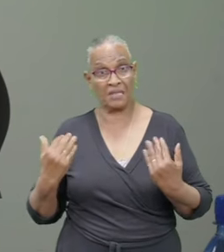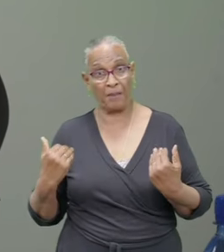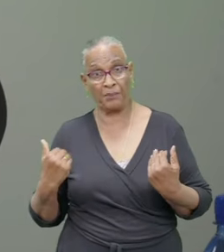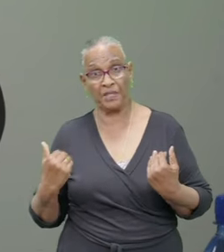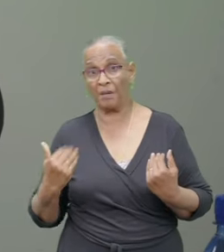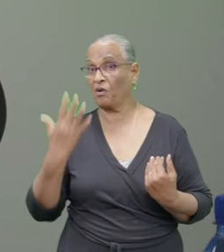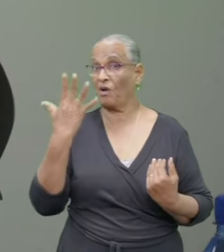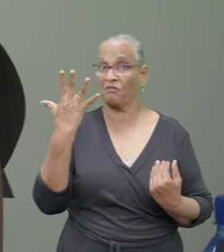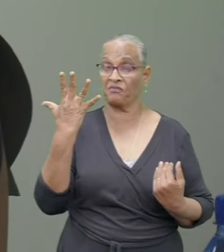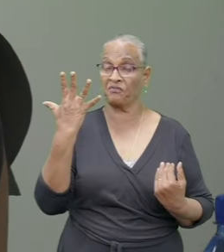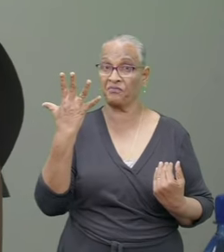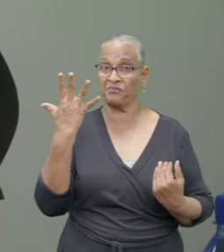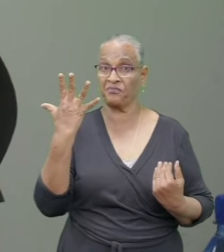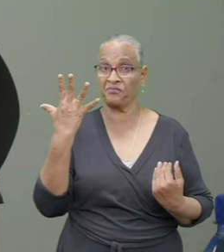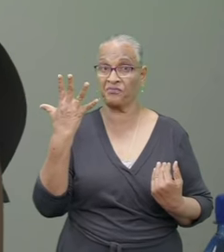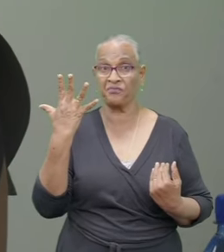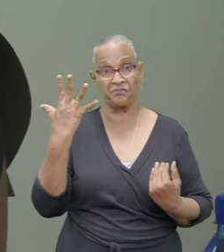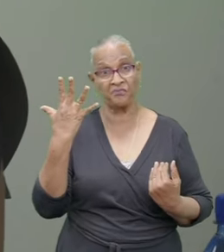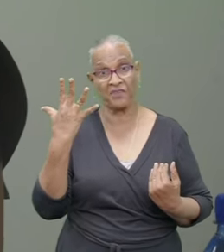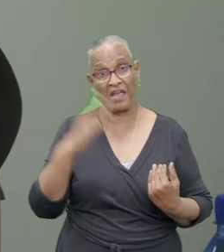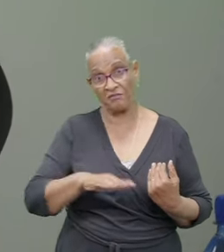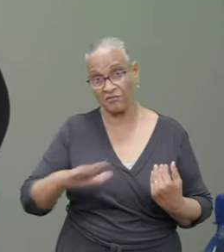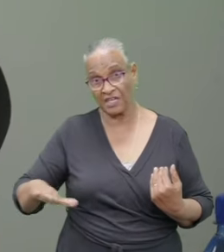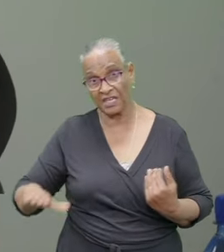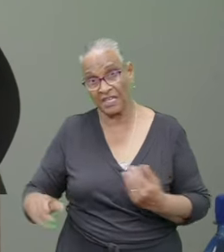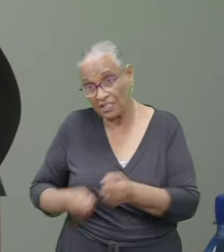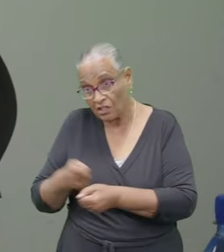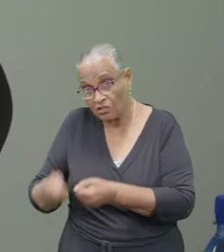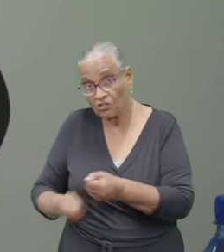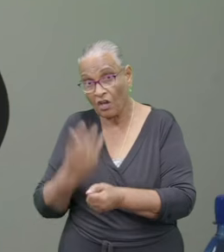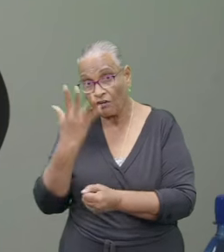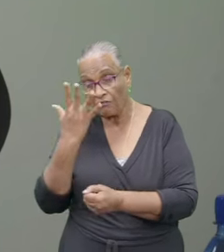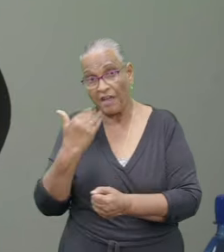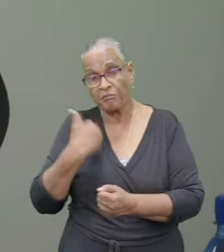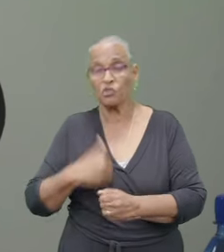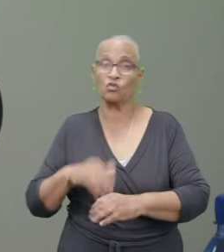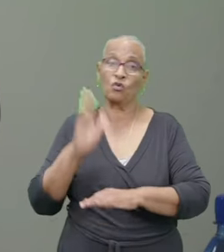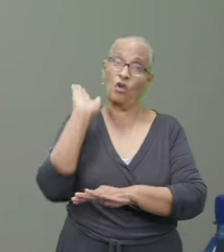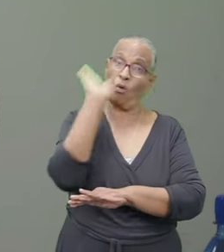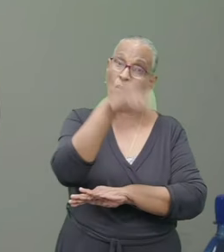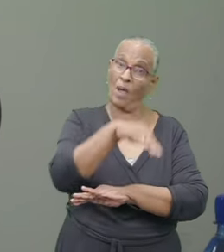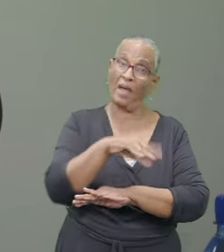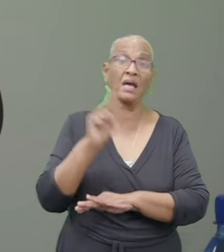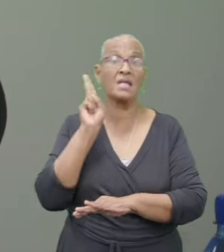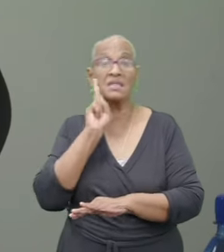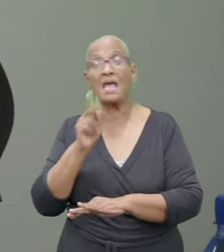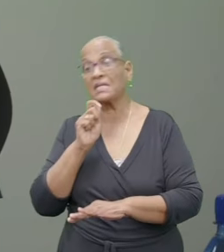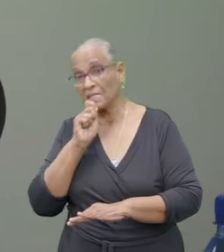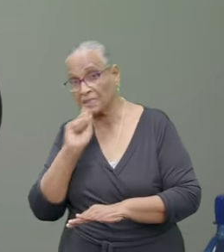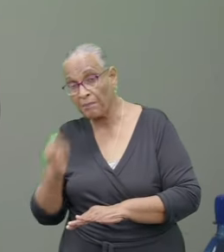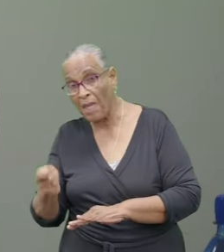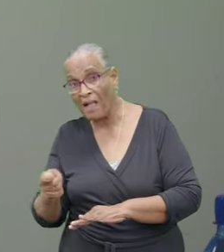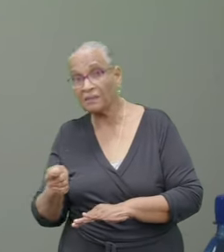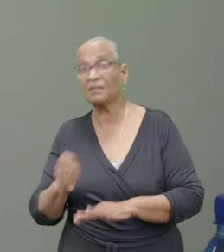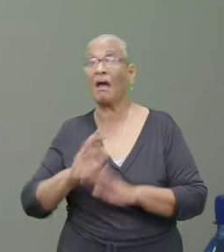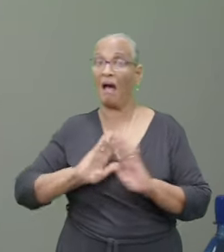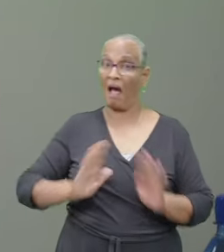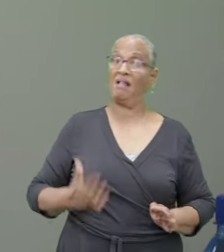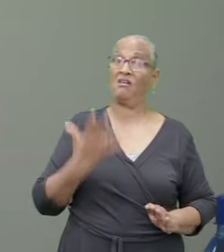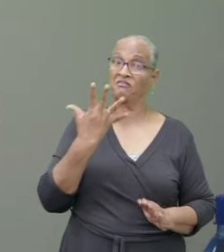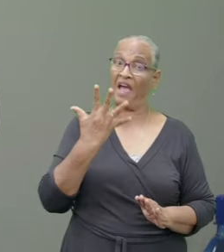op vertrek van onze kinderintensieve zorg. Die hebben natuurlijk netjes gemeld, dus we weten, we zijn voorbereid op dat er hiermee nog 5 zullen